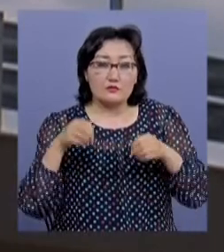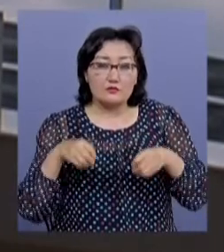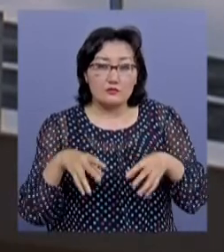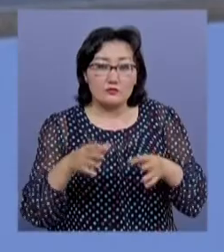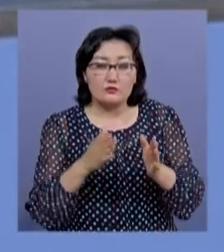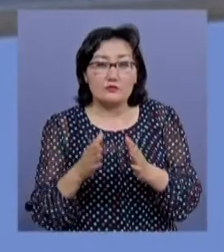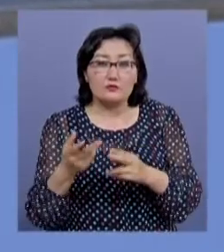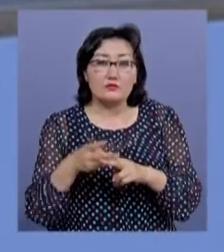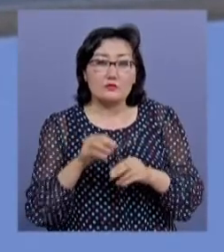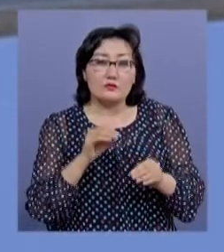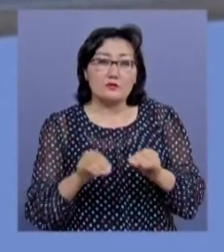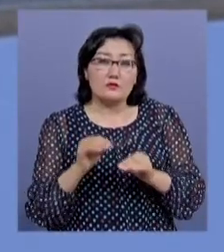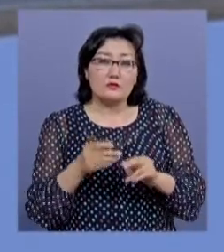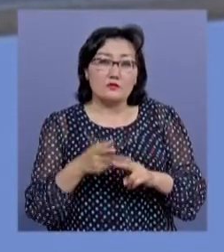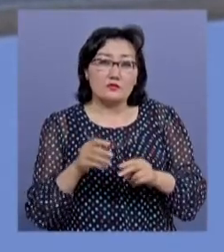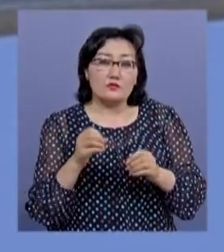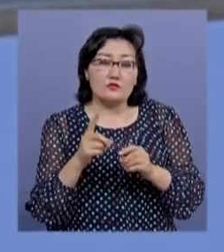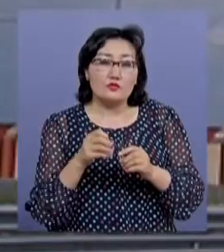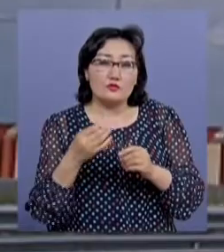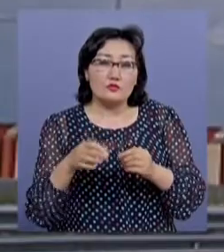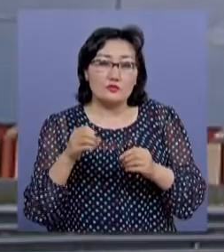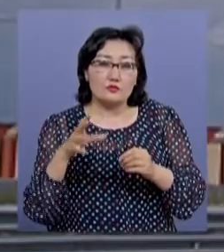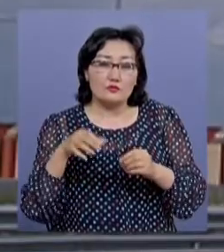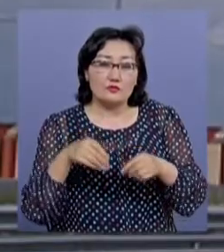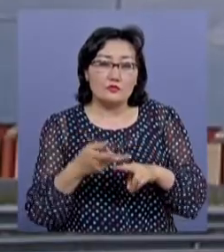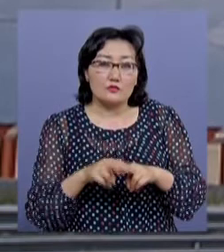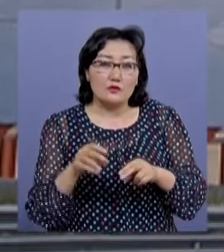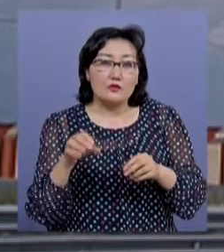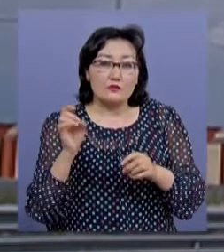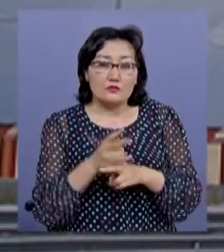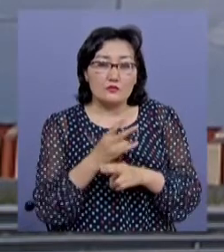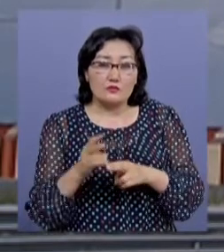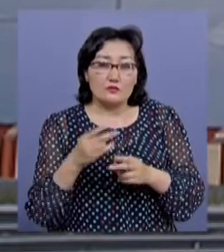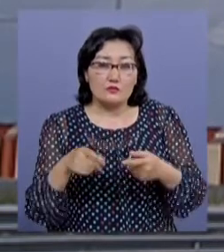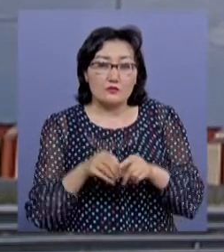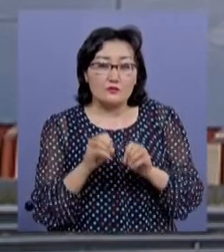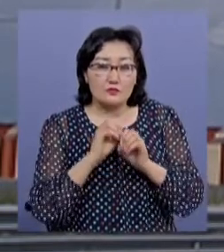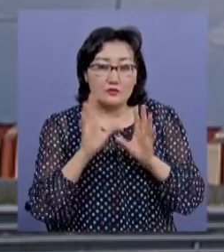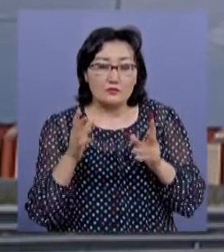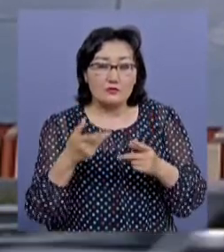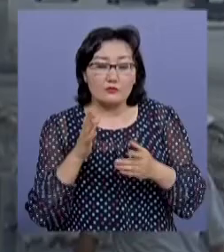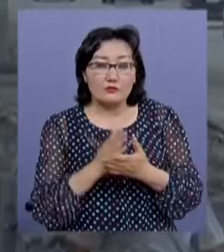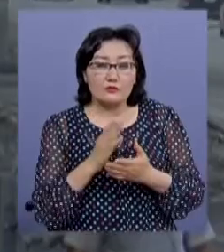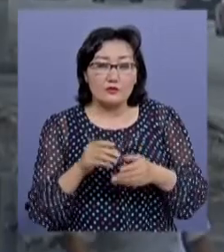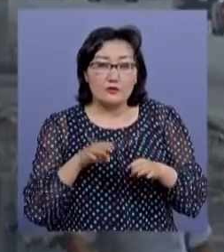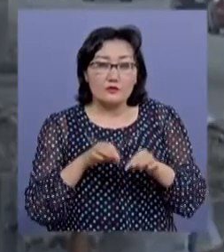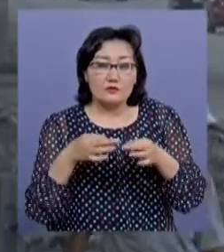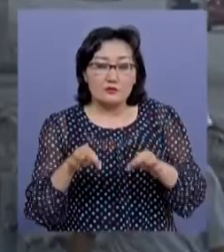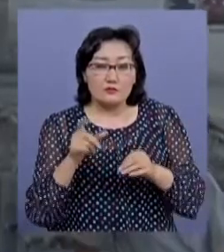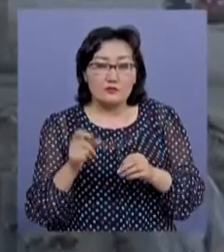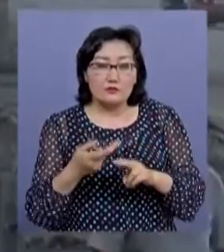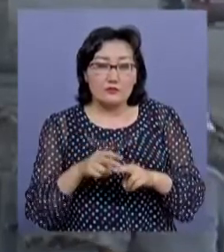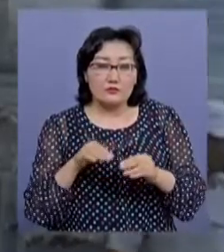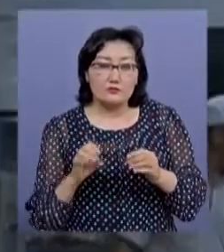жүйесін қамтамасыз ету үшін 150 диодты шам орнатылған. Осы арқылы түнде де жол күндізгіде жап-жарық болады. Жүргіншілер қауіпсіздігі үшін